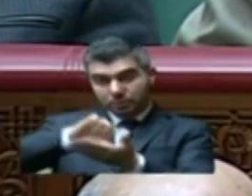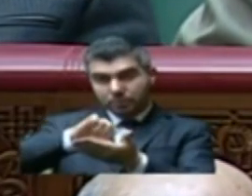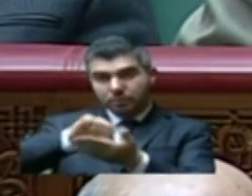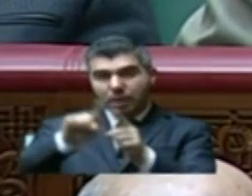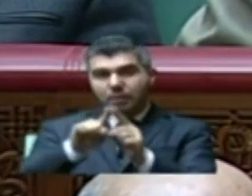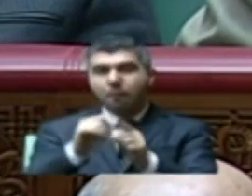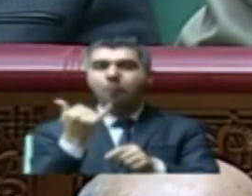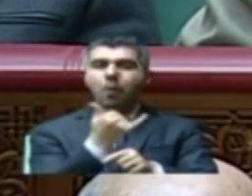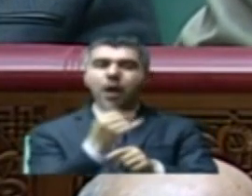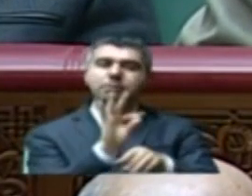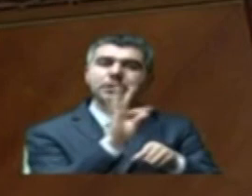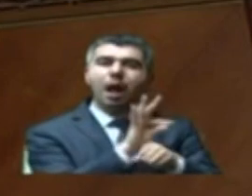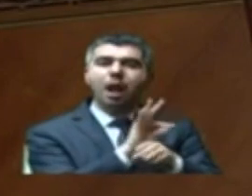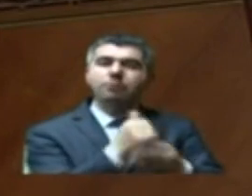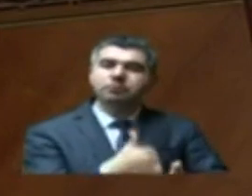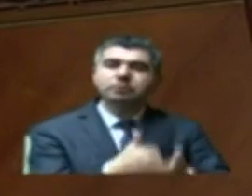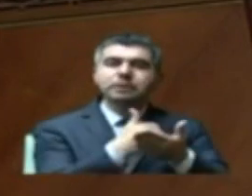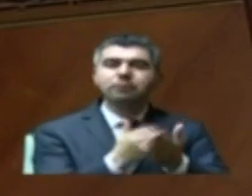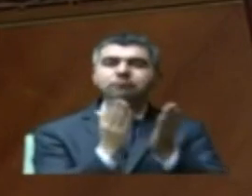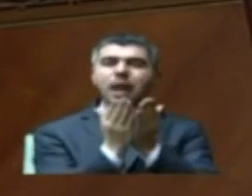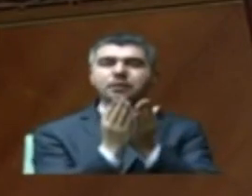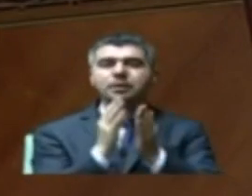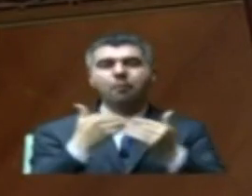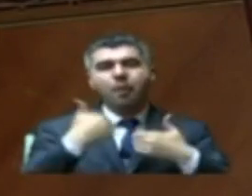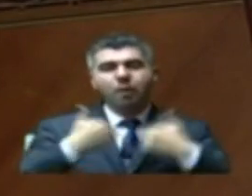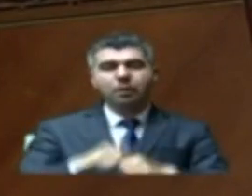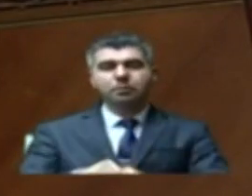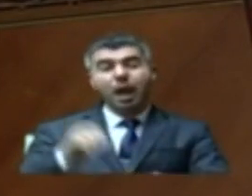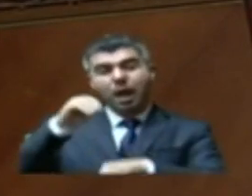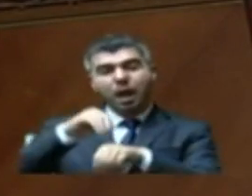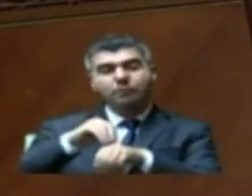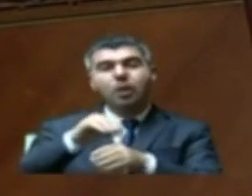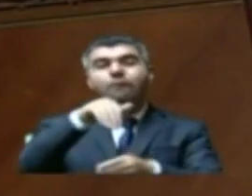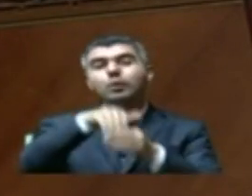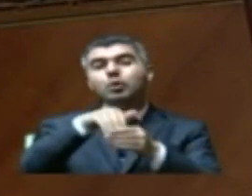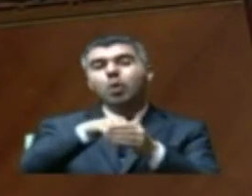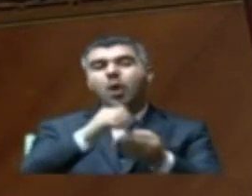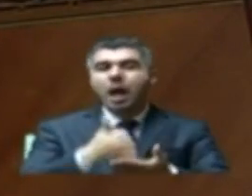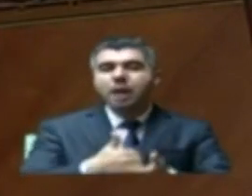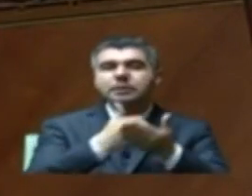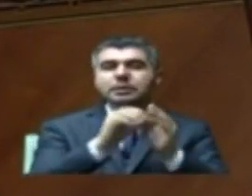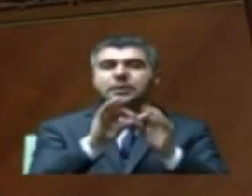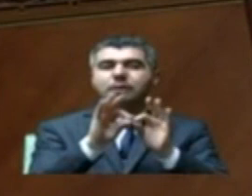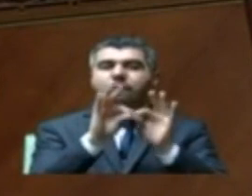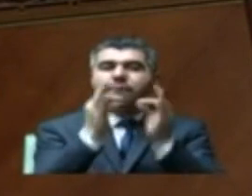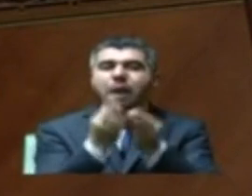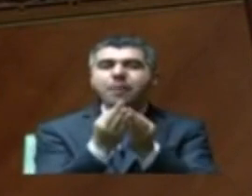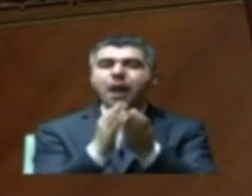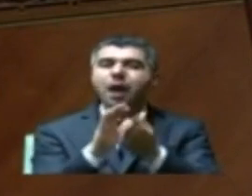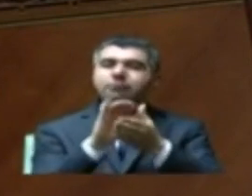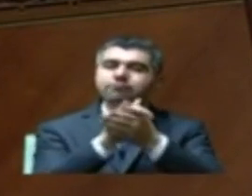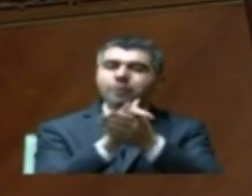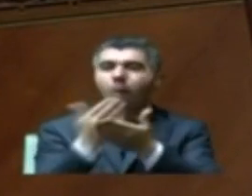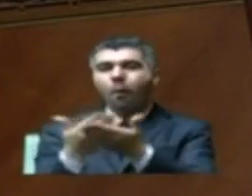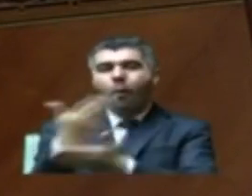ديال التمدرس ديال الأشخاص في وضعية إعاقة. ثانيا صندوق التماسك الاجتماعي لا يستثني الأطفال في وضعية إعاقة